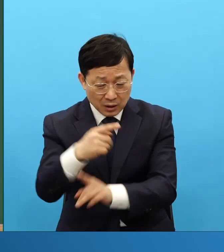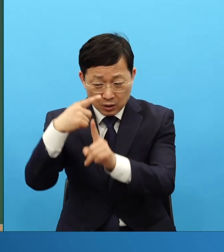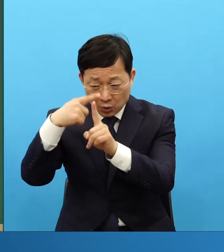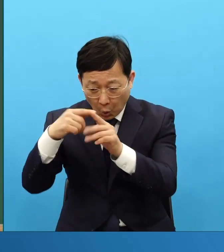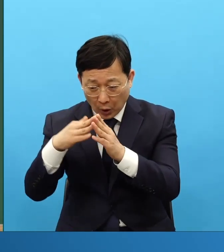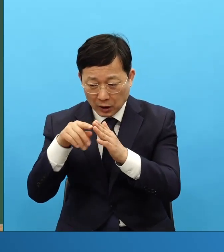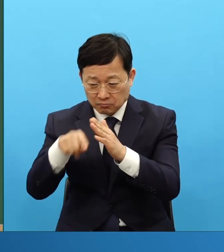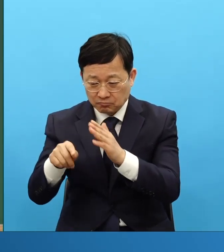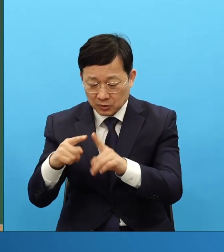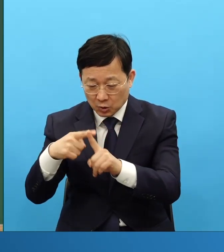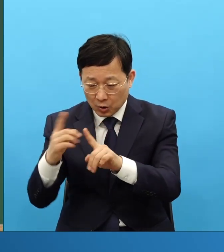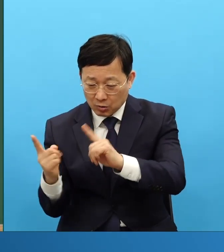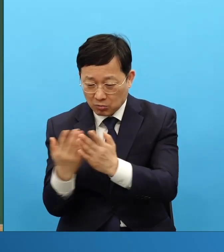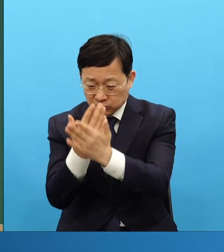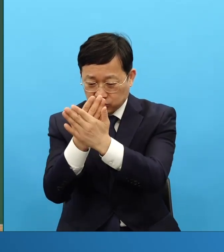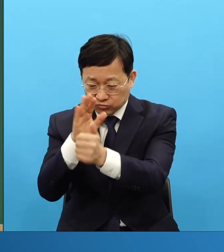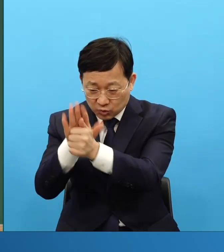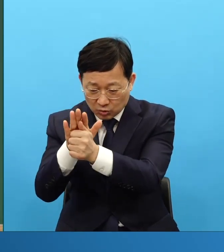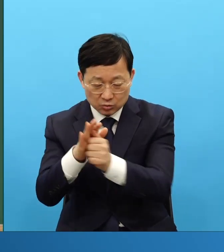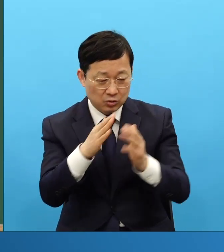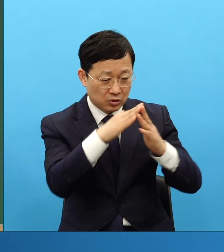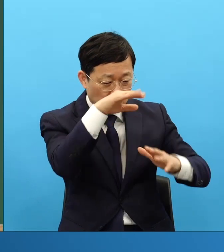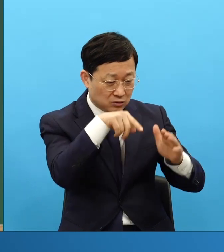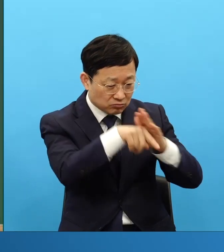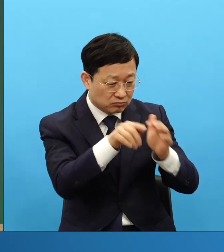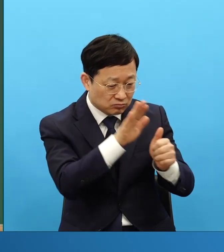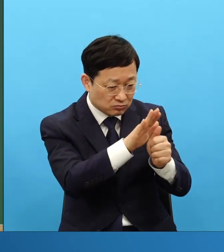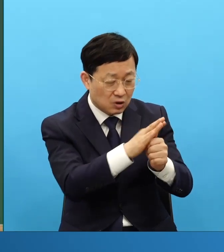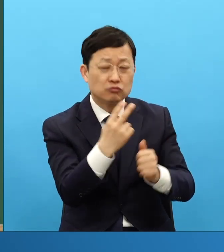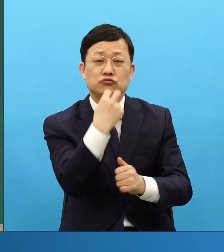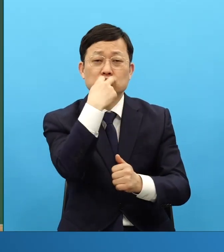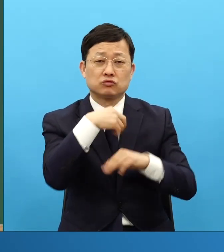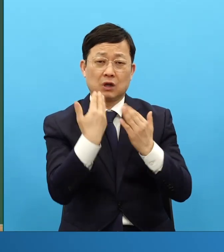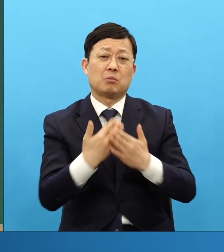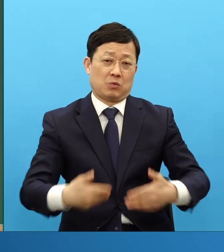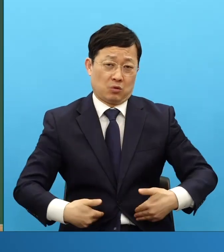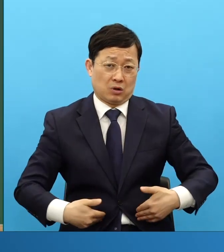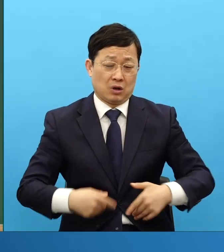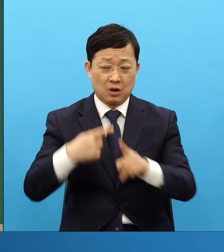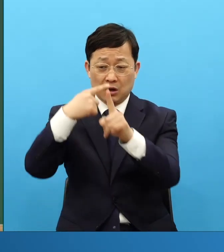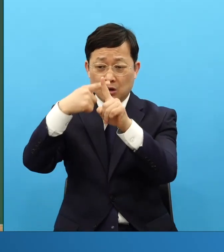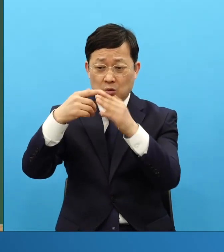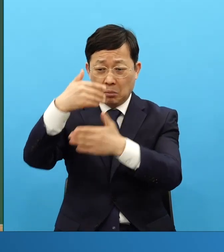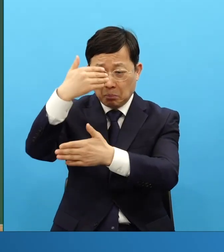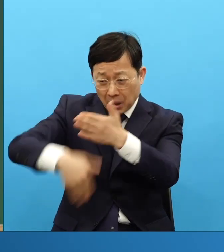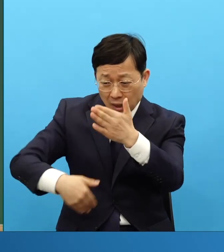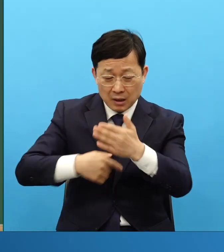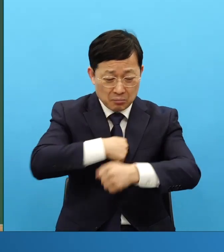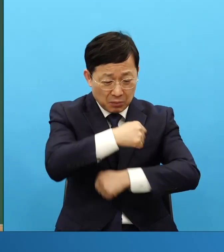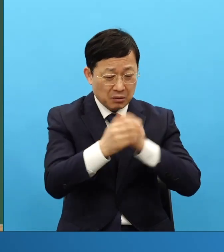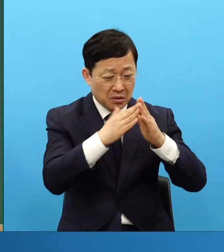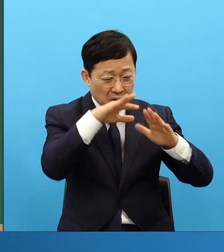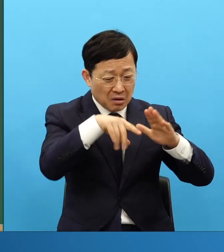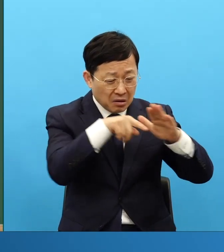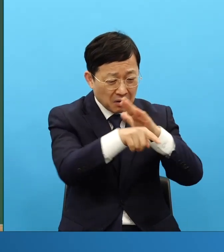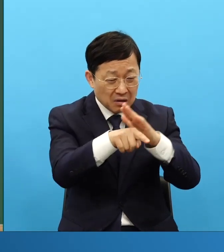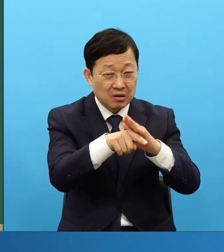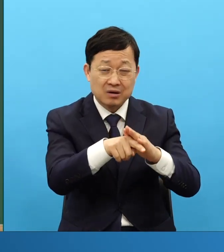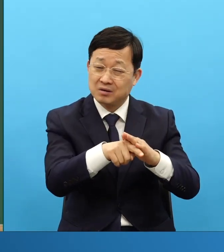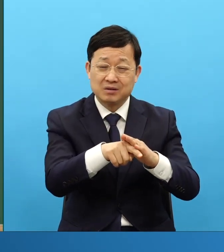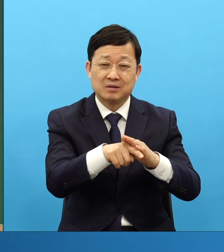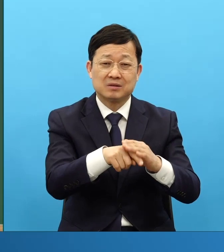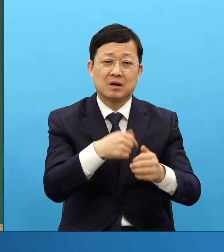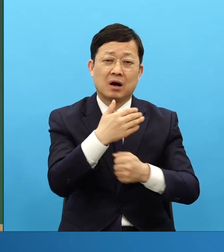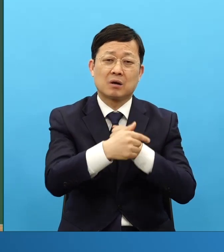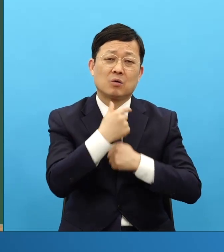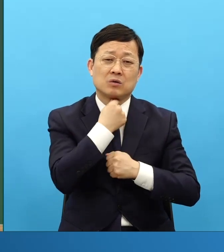돌아다니면 어떡하냐고 그래. And so I called that person. I said, you have to save your field, you have to save your church and your family. But if you 말을 leave all 모르는 that and go all around, then what's the use in that? 그리고